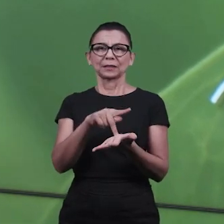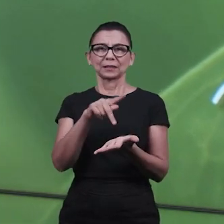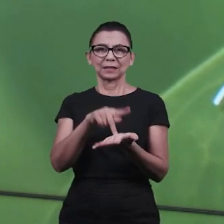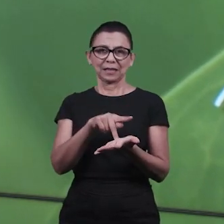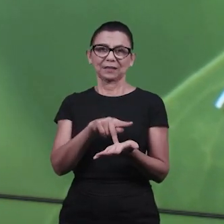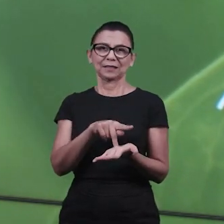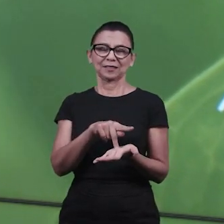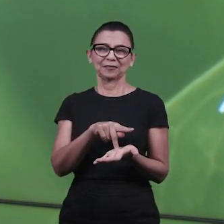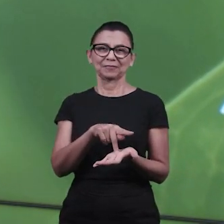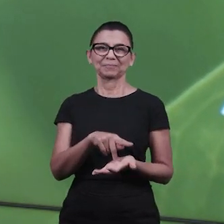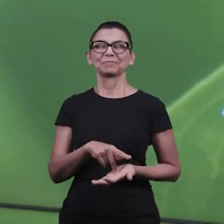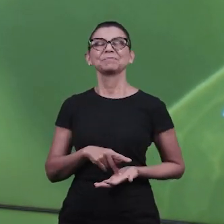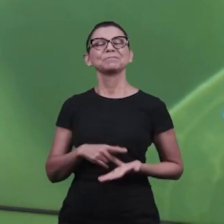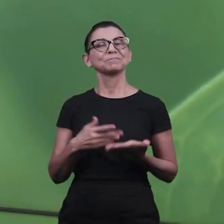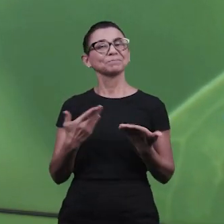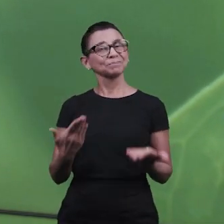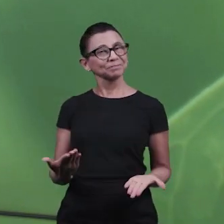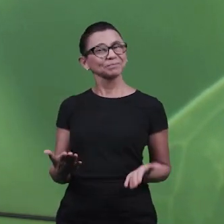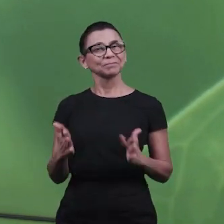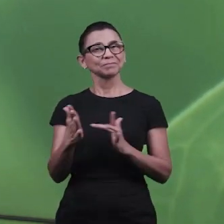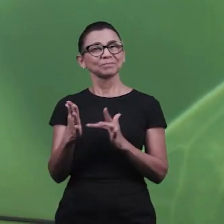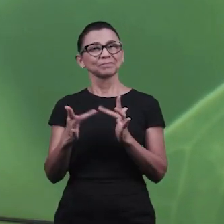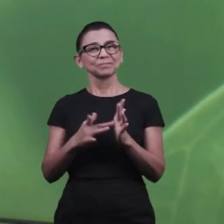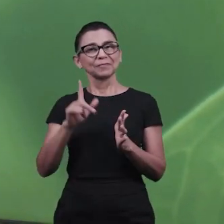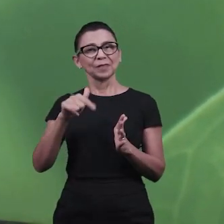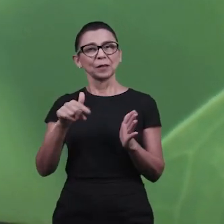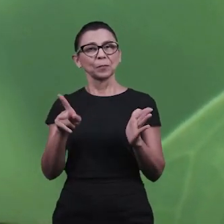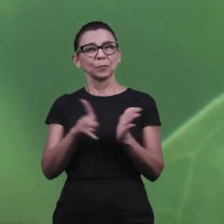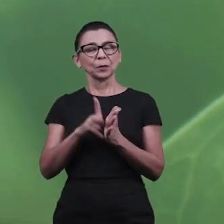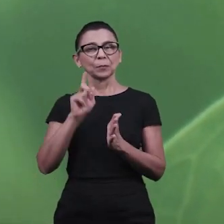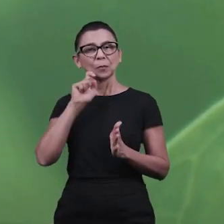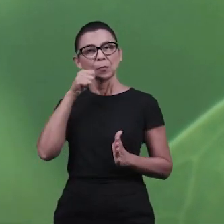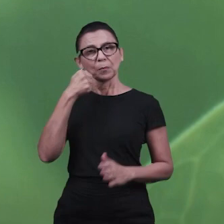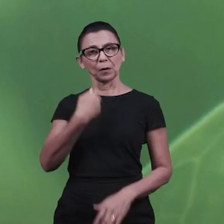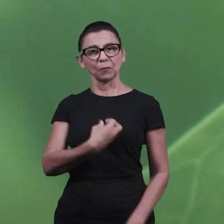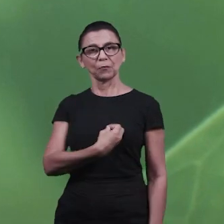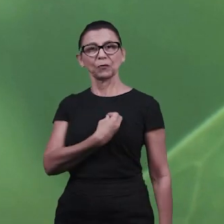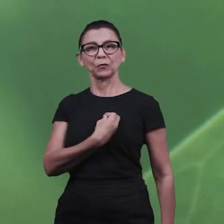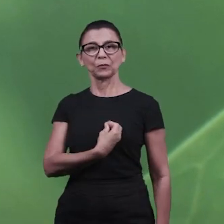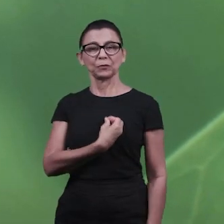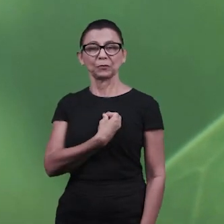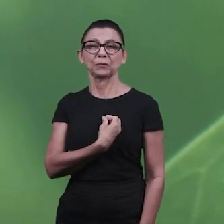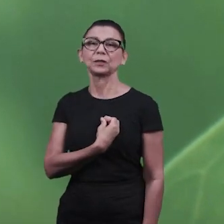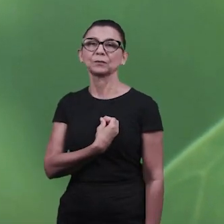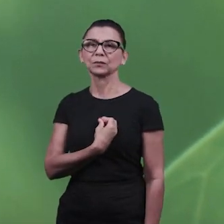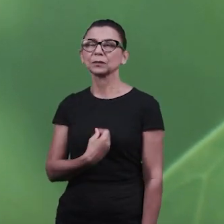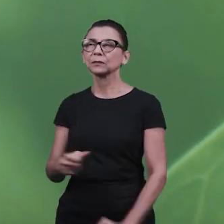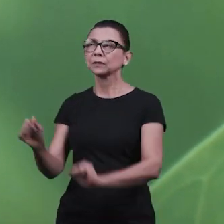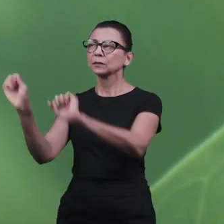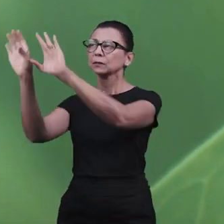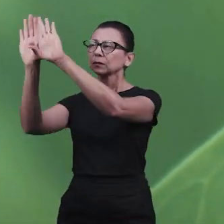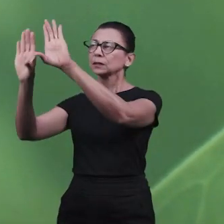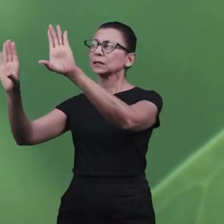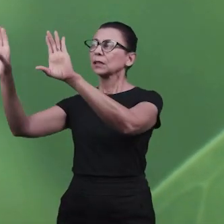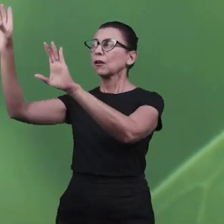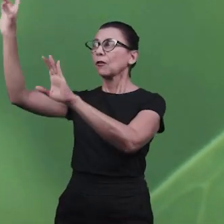Jésus, c'est le pain de la vie, le pain vivant qui est descendu du ciel, le